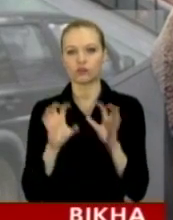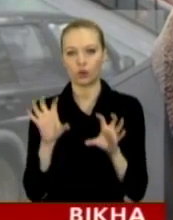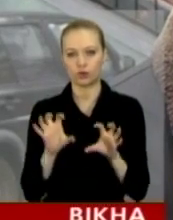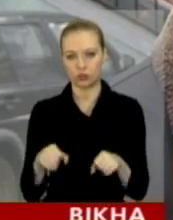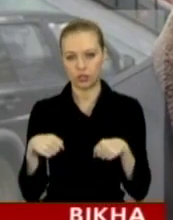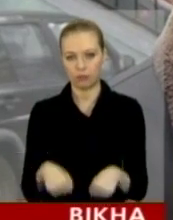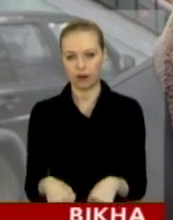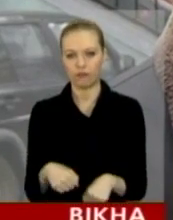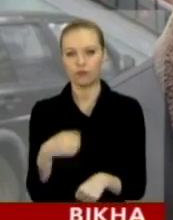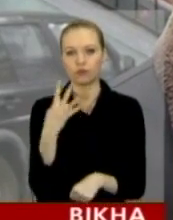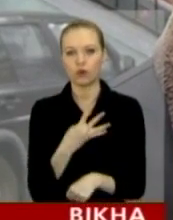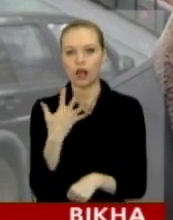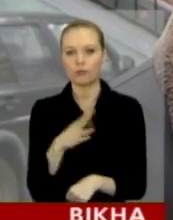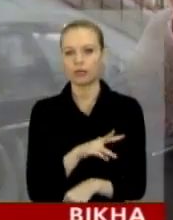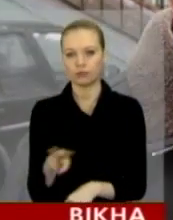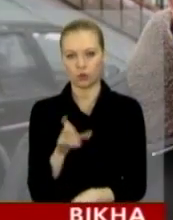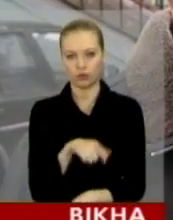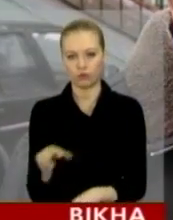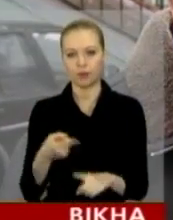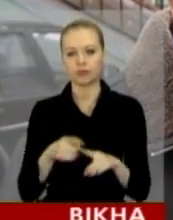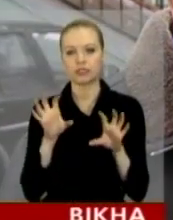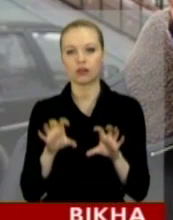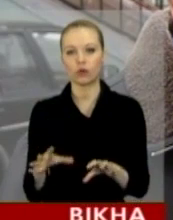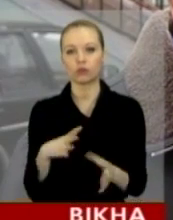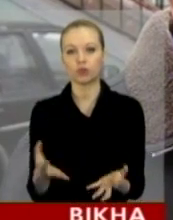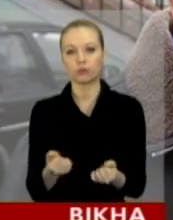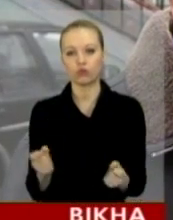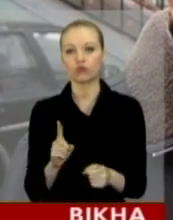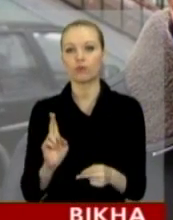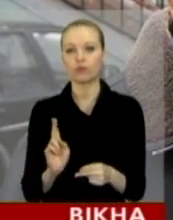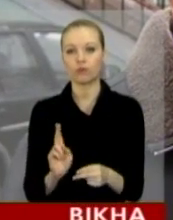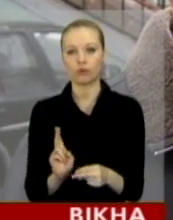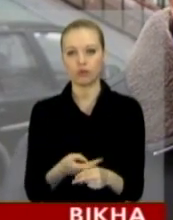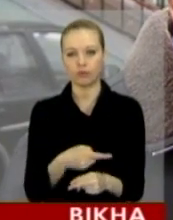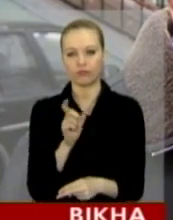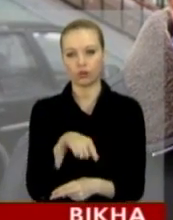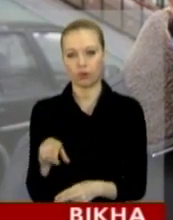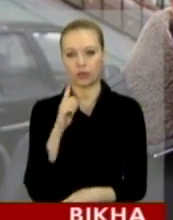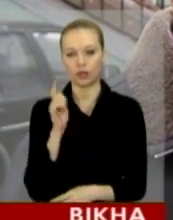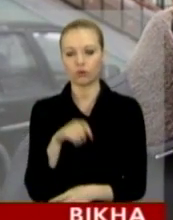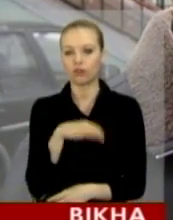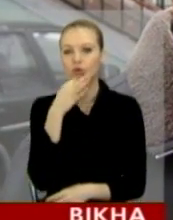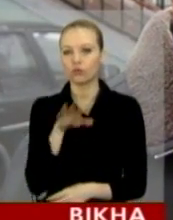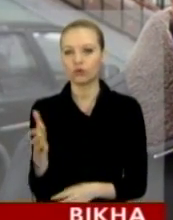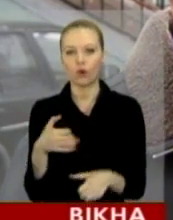права 45 мільйонів людей. Ці закони були прийняті для того, щоб позбавити громадян України